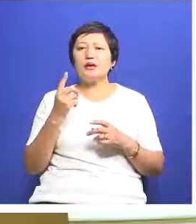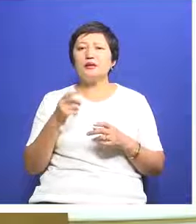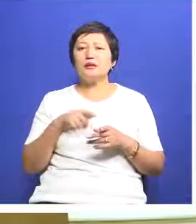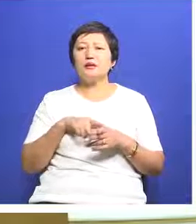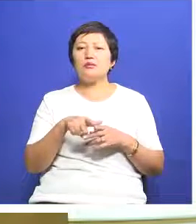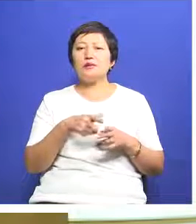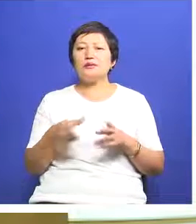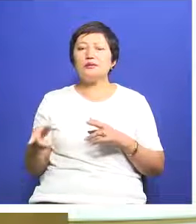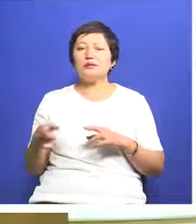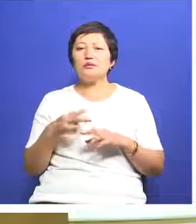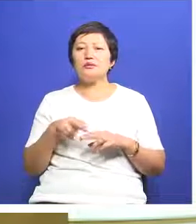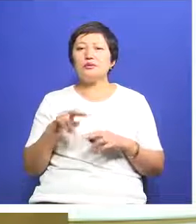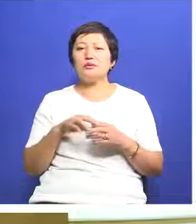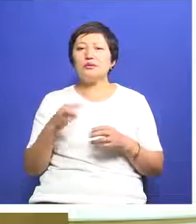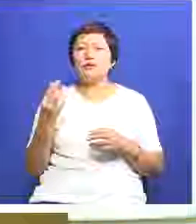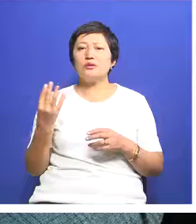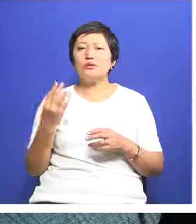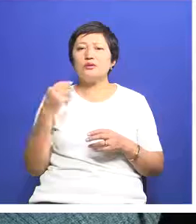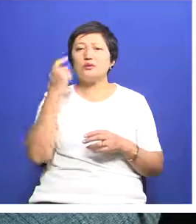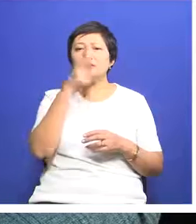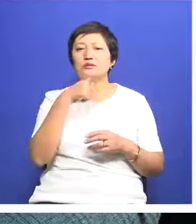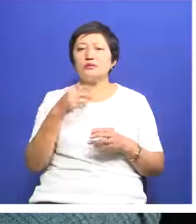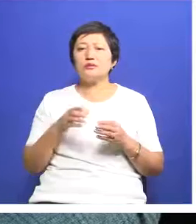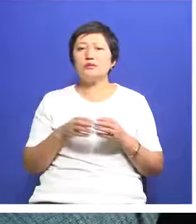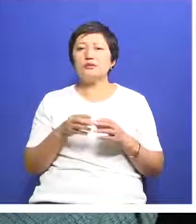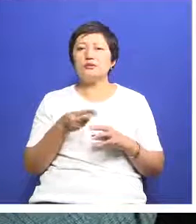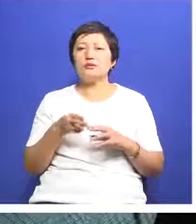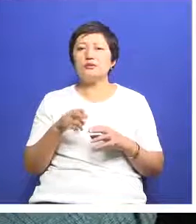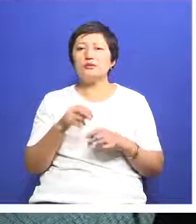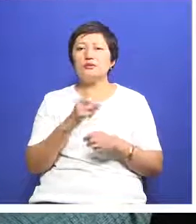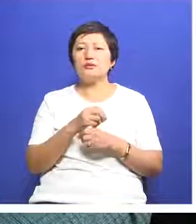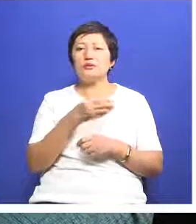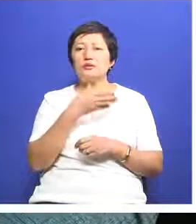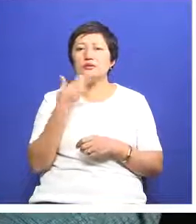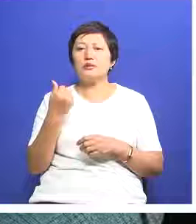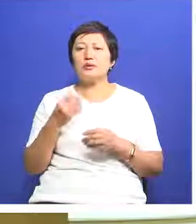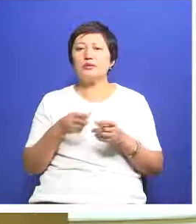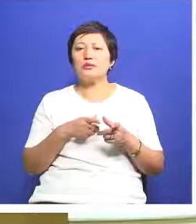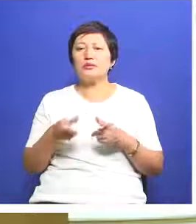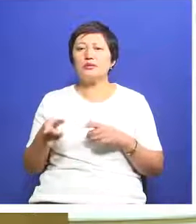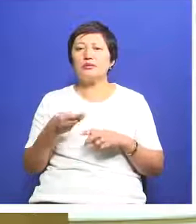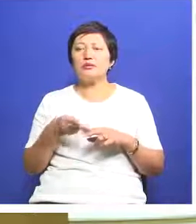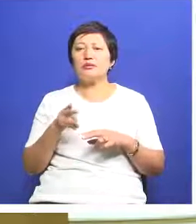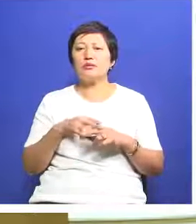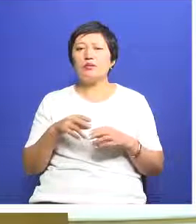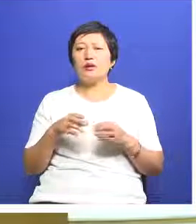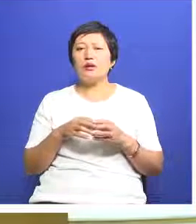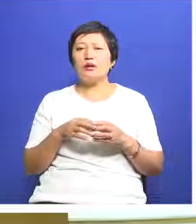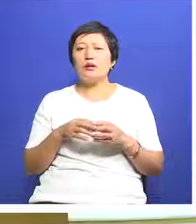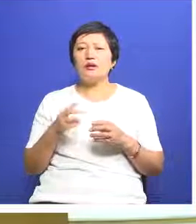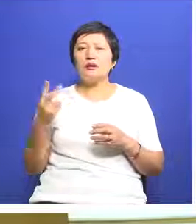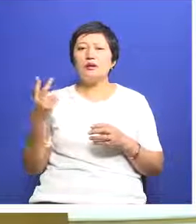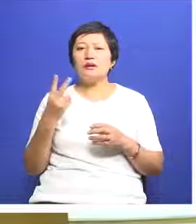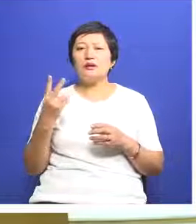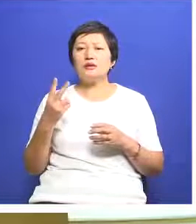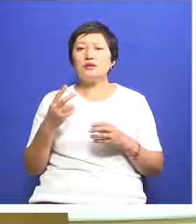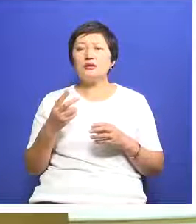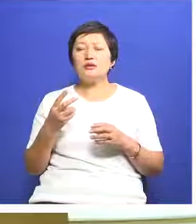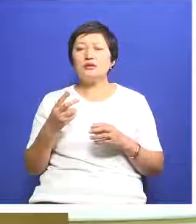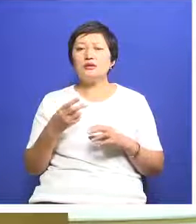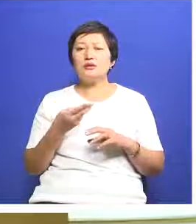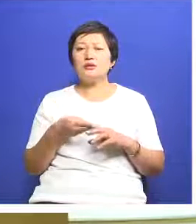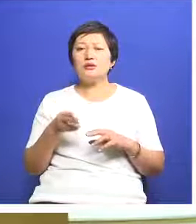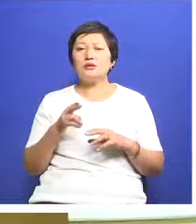койдум. Болгон кезде 4 жылында үлгөрө алмай калдым койгон максаттарымды. Содан